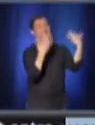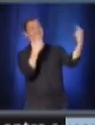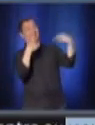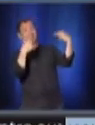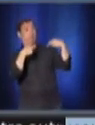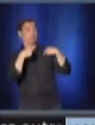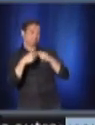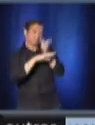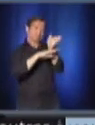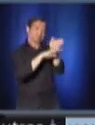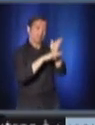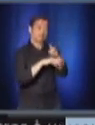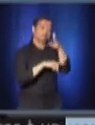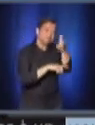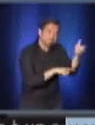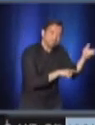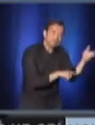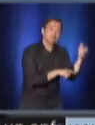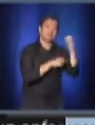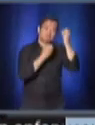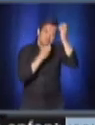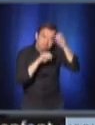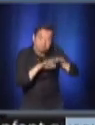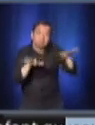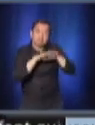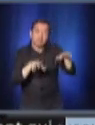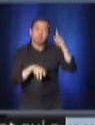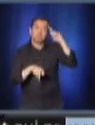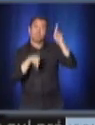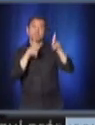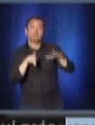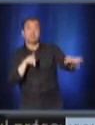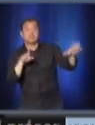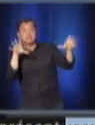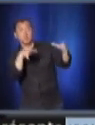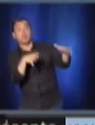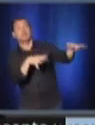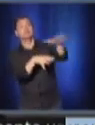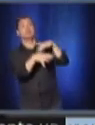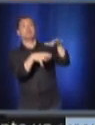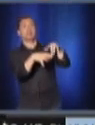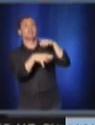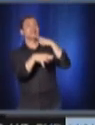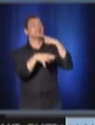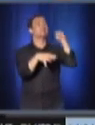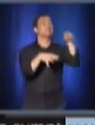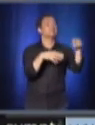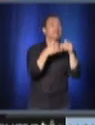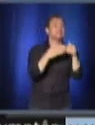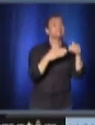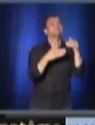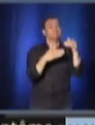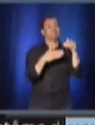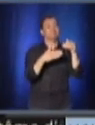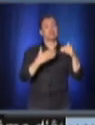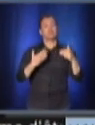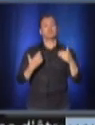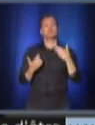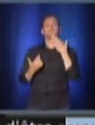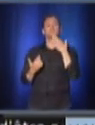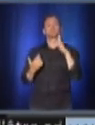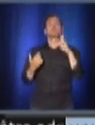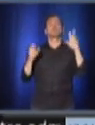où on va rassembler des gens pour se faire vacciner. Vous savez, on ne veut pas avoir des rassemblements ailleurs, fait qu'on ne veut pas fonctionner comme ça. On va fonctionner beaucoup plus à